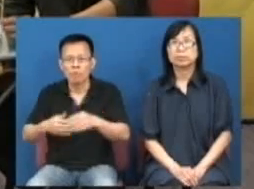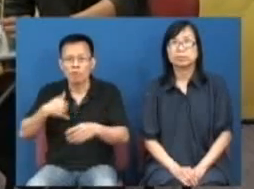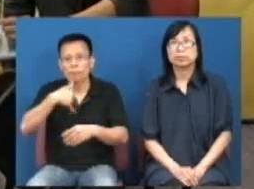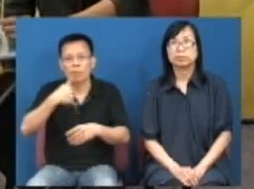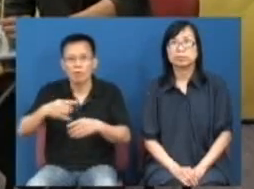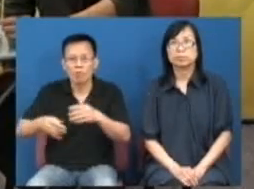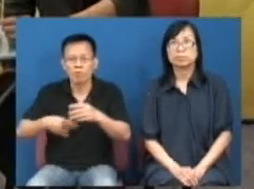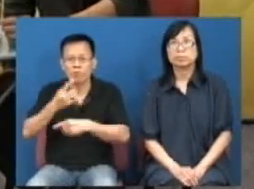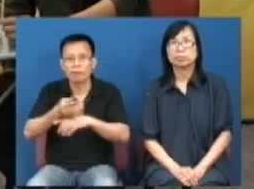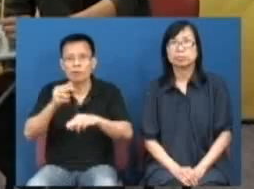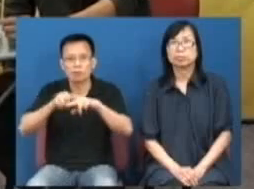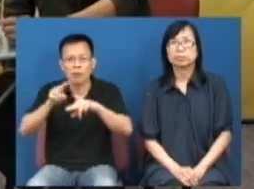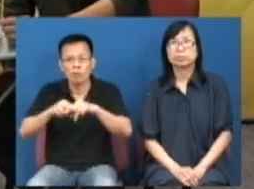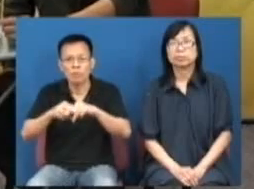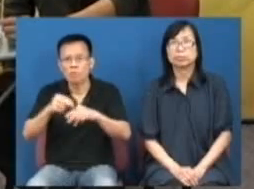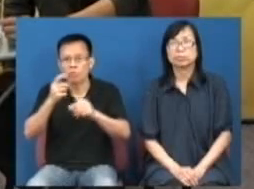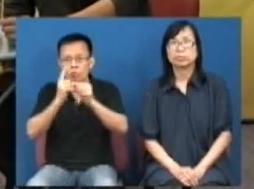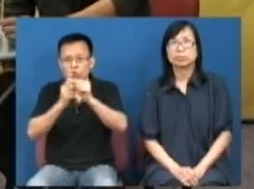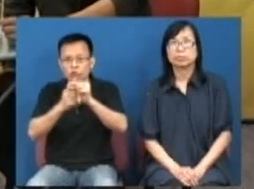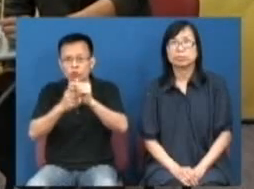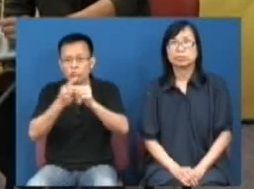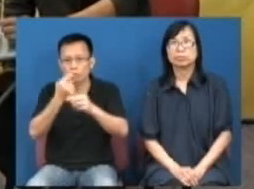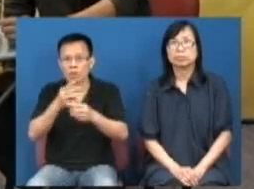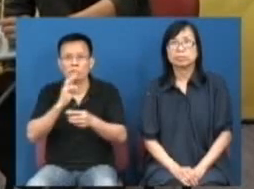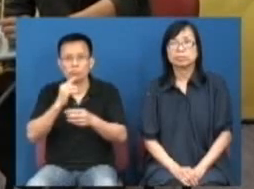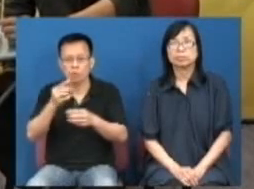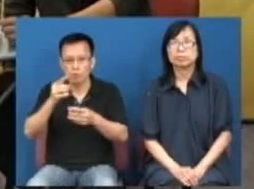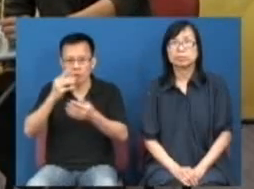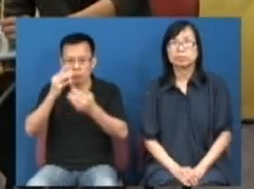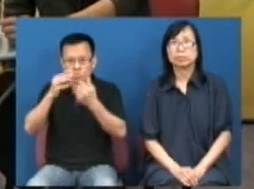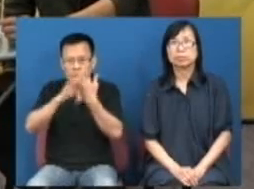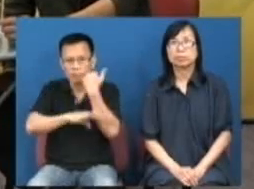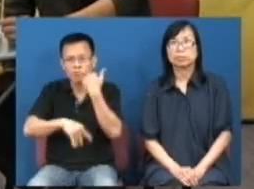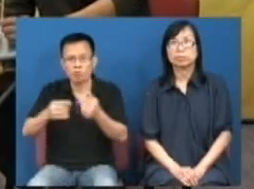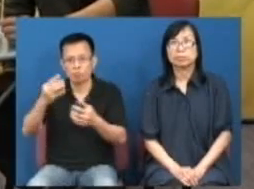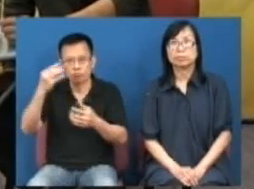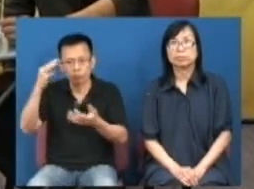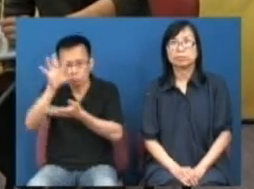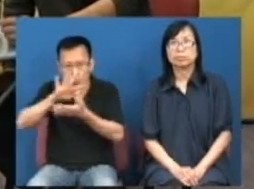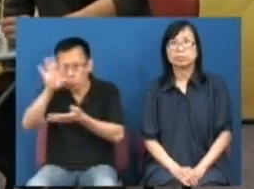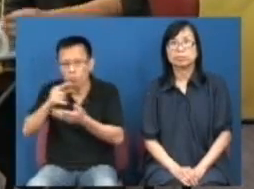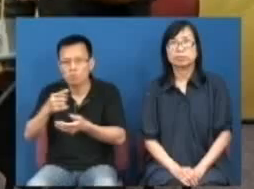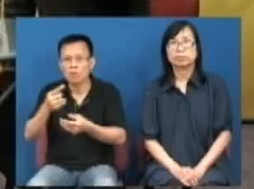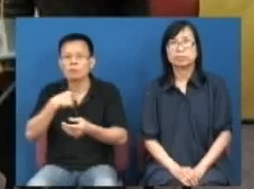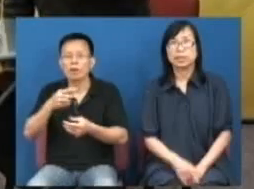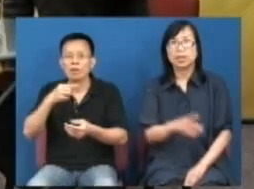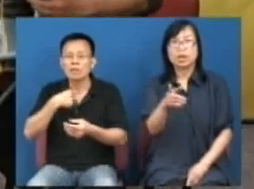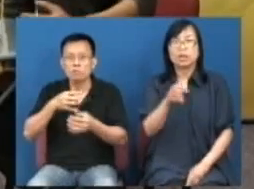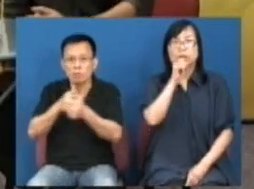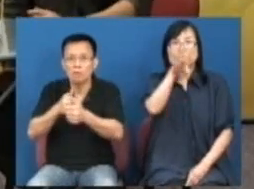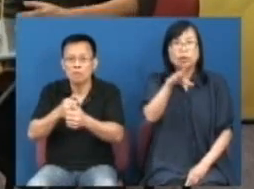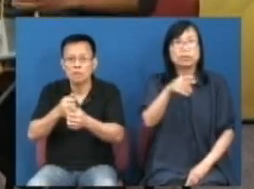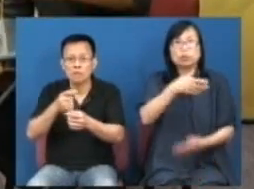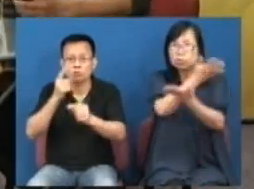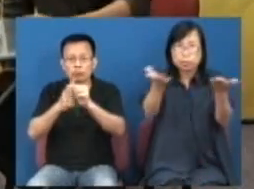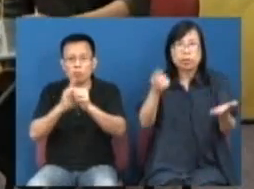文都係官方語文咩？當有任何個版本唔清楚嘅時候，點解係英文為重啊？點解啊？ 你越講大家都知，